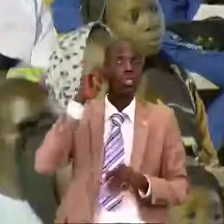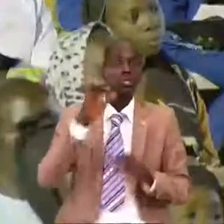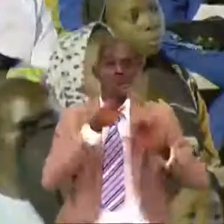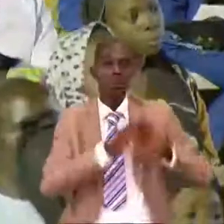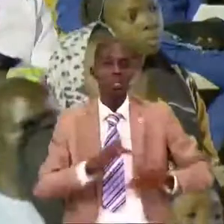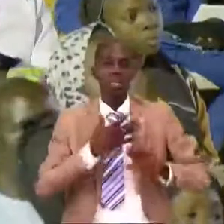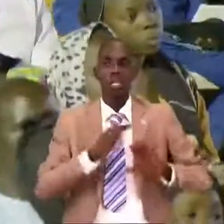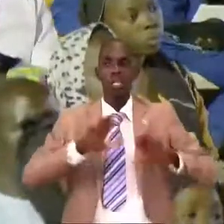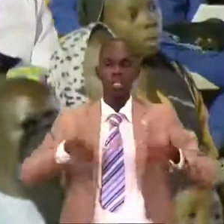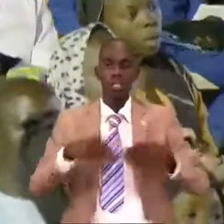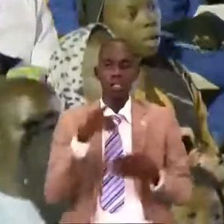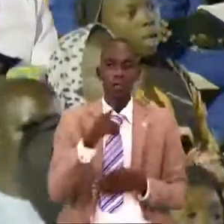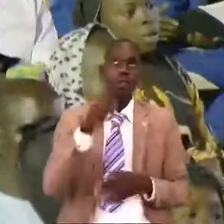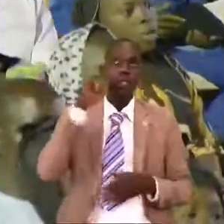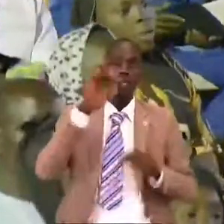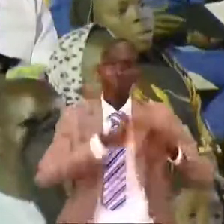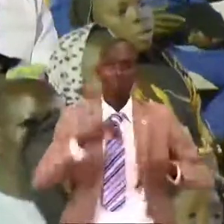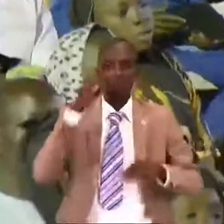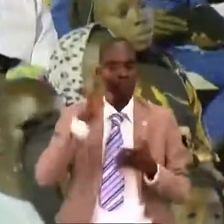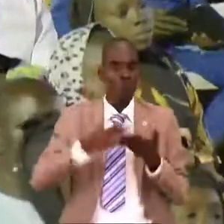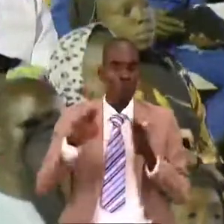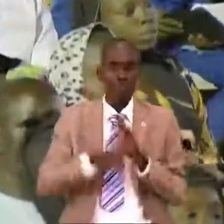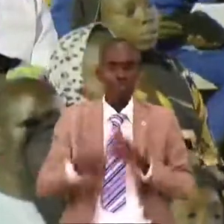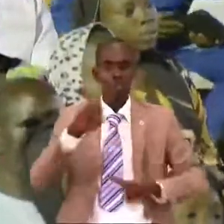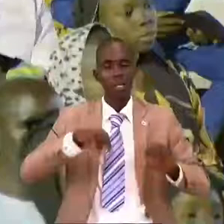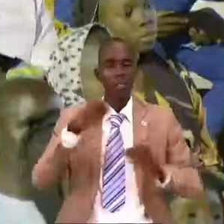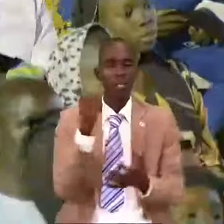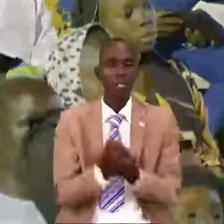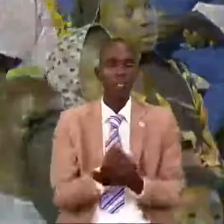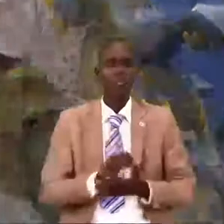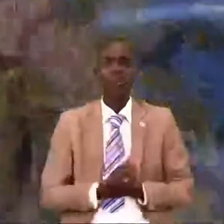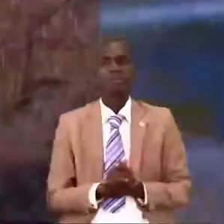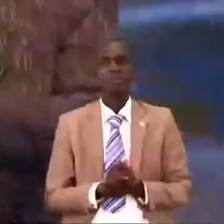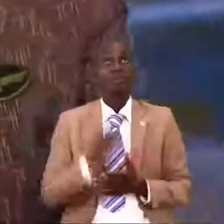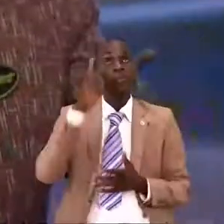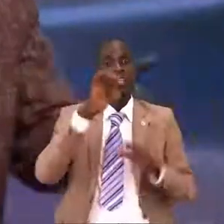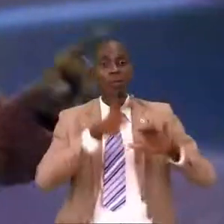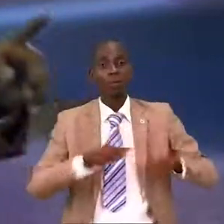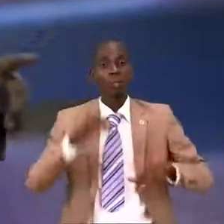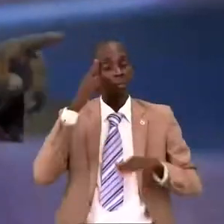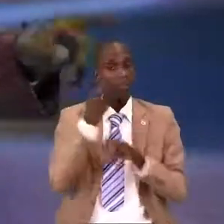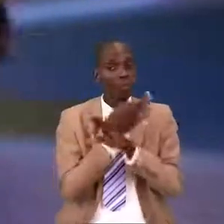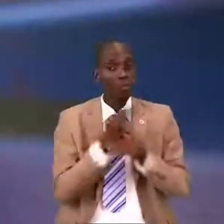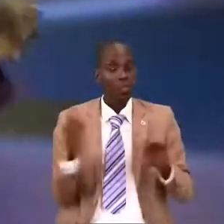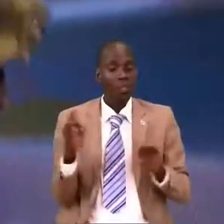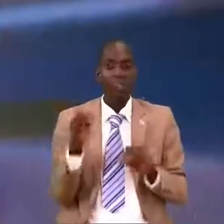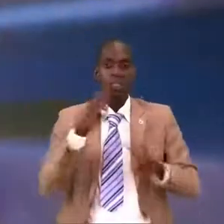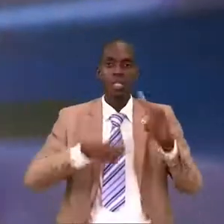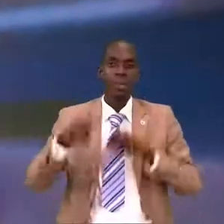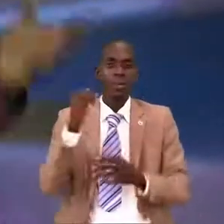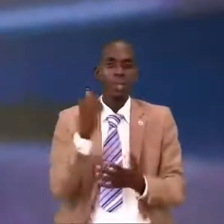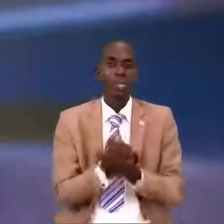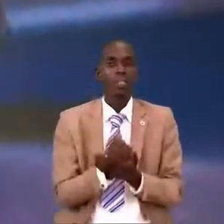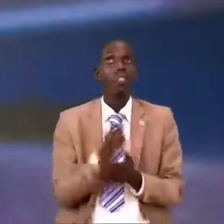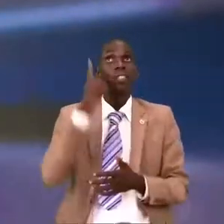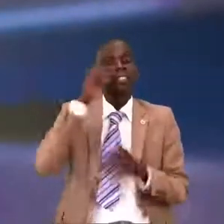Sa miséricorde pour la liberté. Amen. Sa miséricorde pour la guérison. Amen. Sa miséricorde